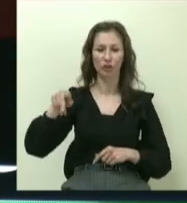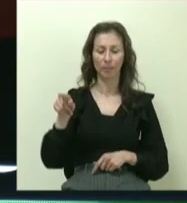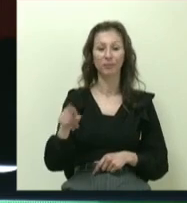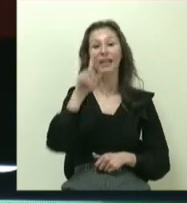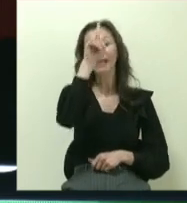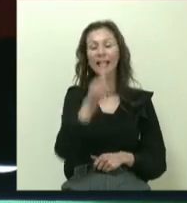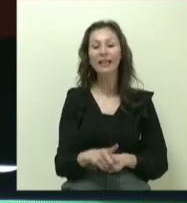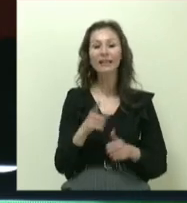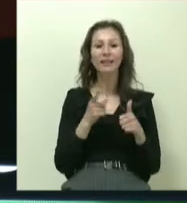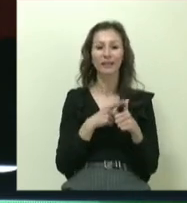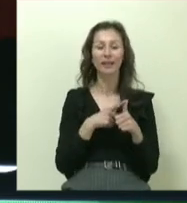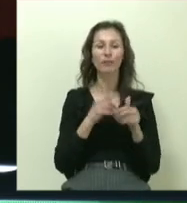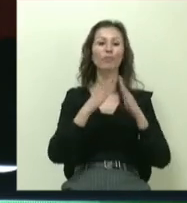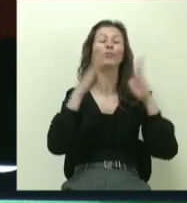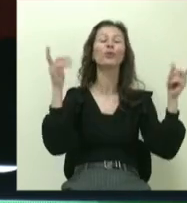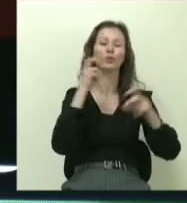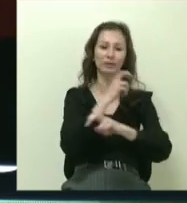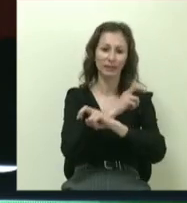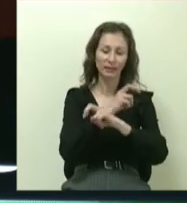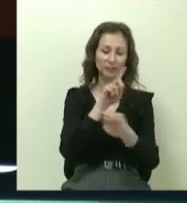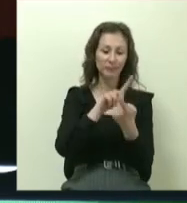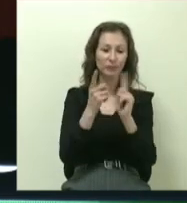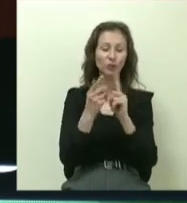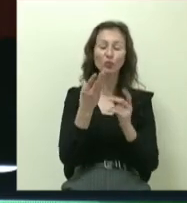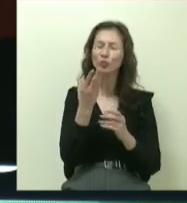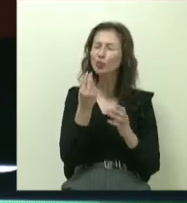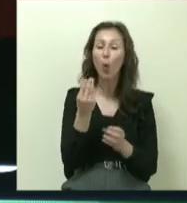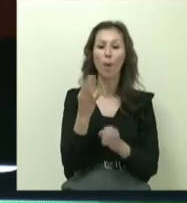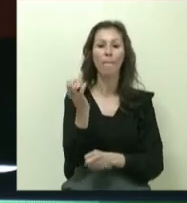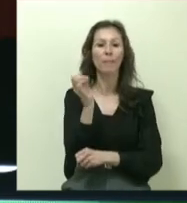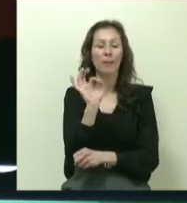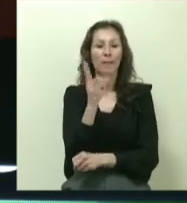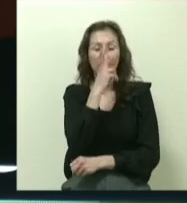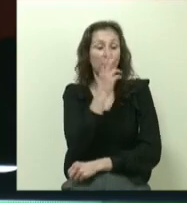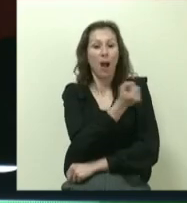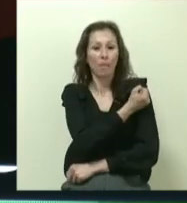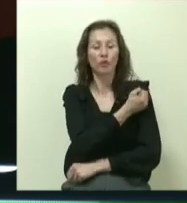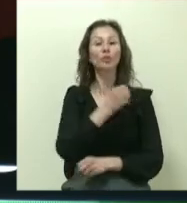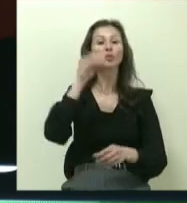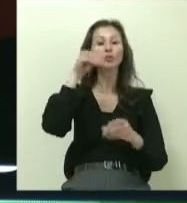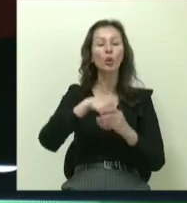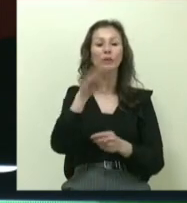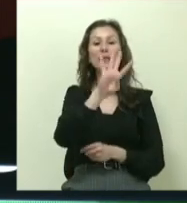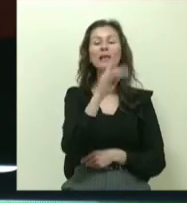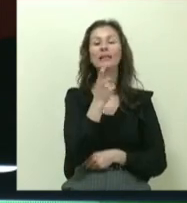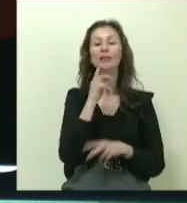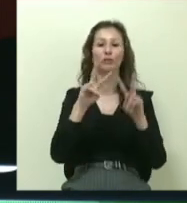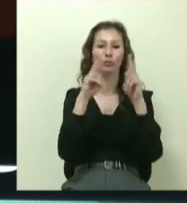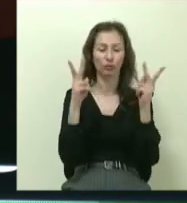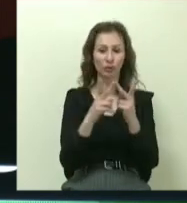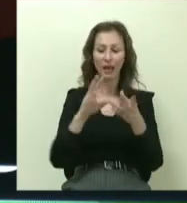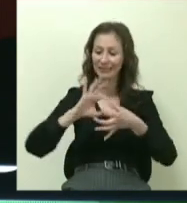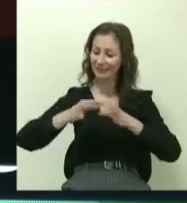şimdi ilkimdeki Büyük Risk birbirine aşırı bağımlılık Dünya son 40 yılda küresel değer